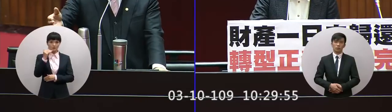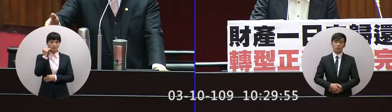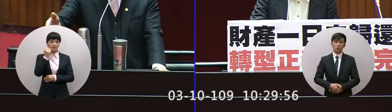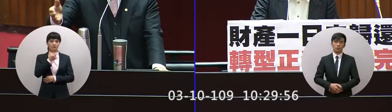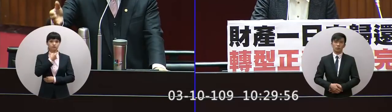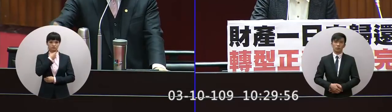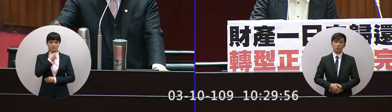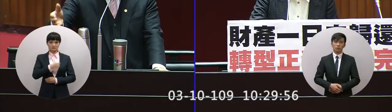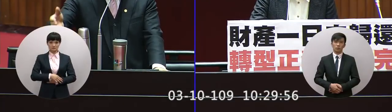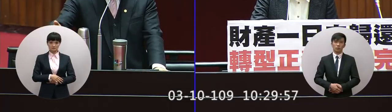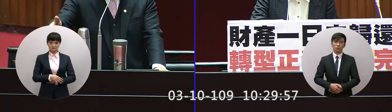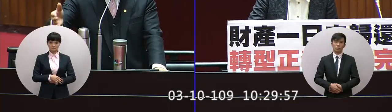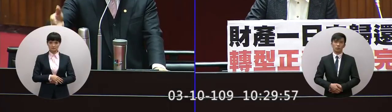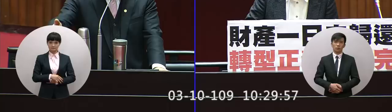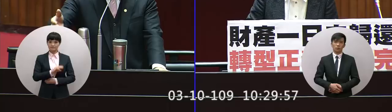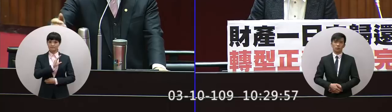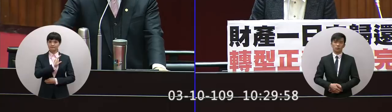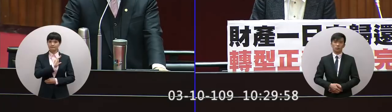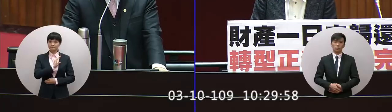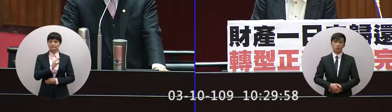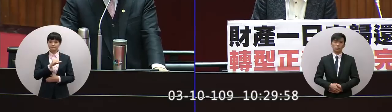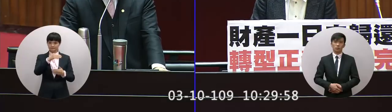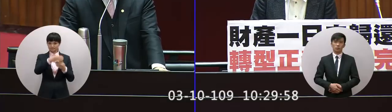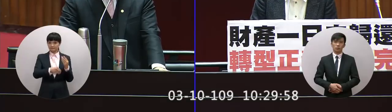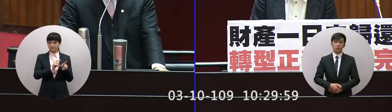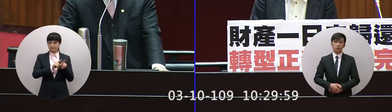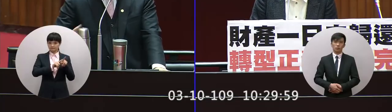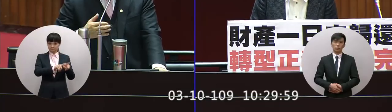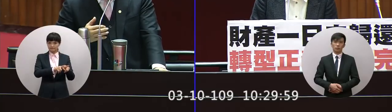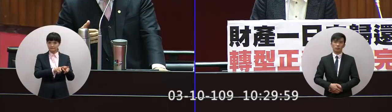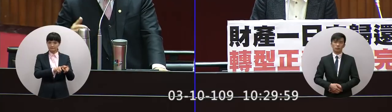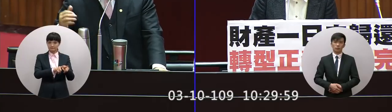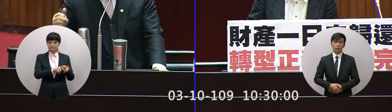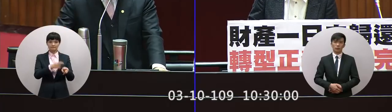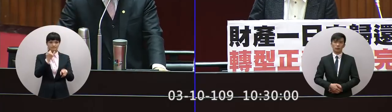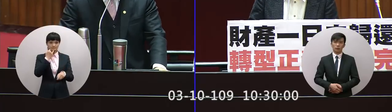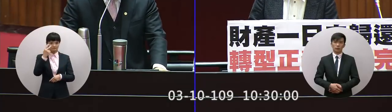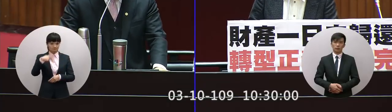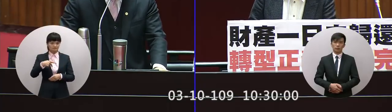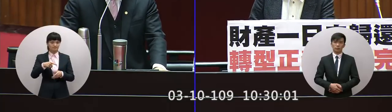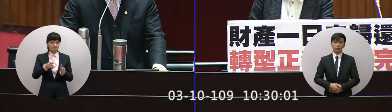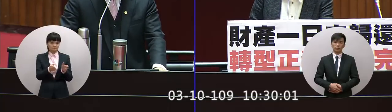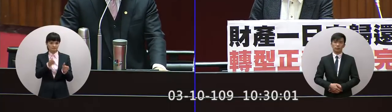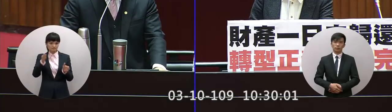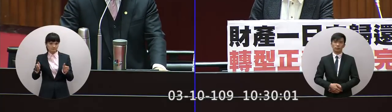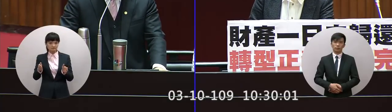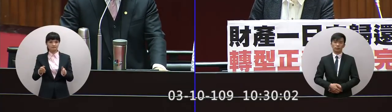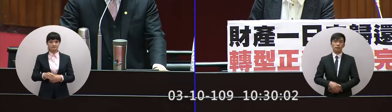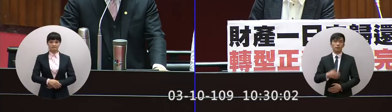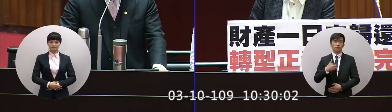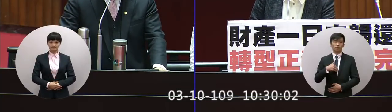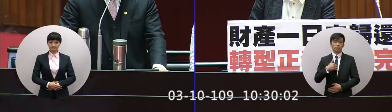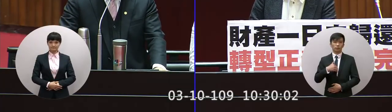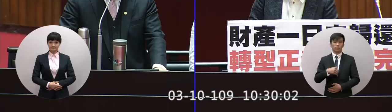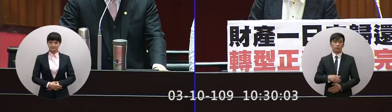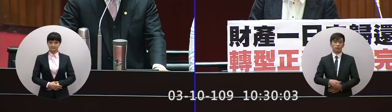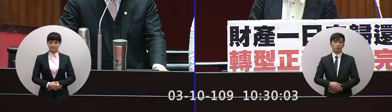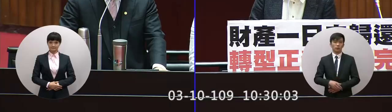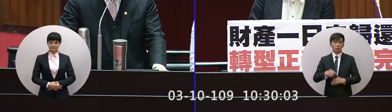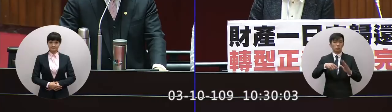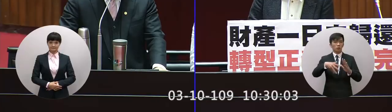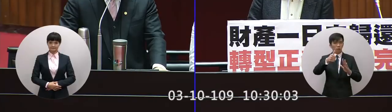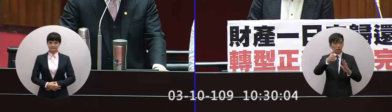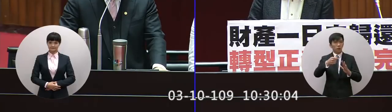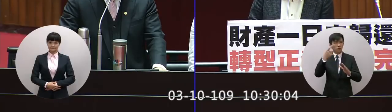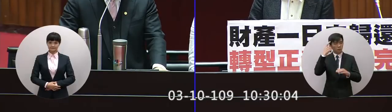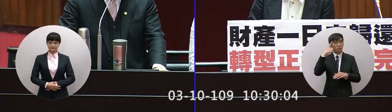要，那当然再继续依促转条例的规定，还可以继续延长。 了解，好，我了解院长这边的